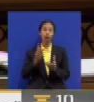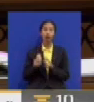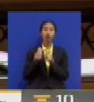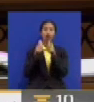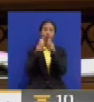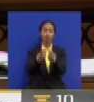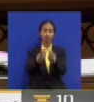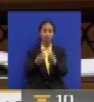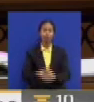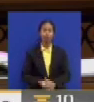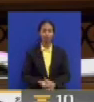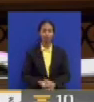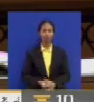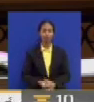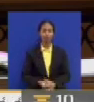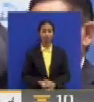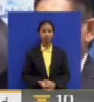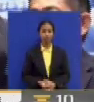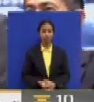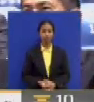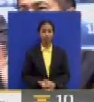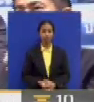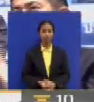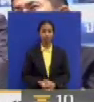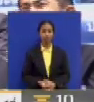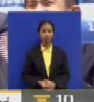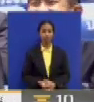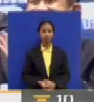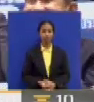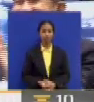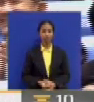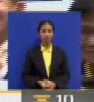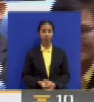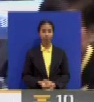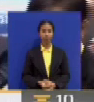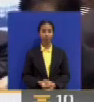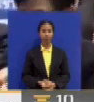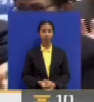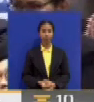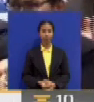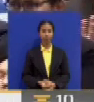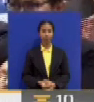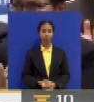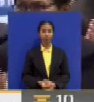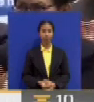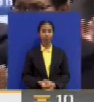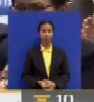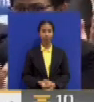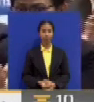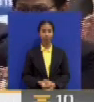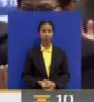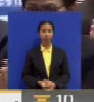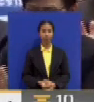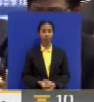มา โควต้าพิเศษนี่คือใช้อะไรมาเป็นโควต้าพิเศษล่ะคะ สามลุงไงต้องเอานายกไง แล้วเอานายกเลยนะ